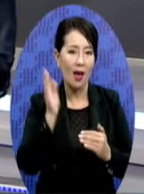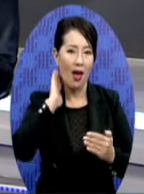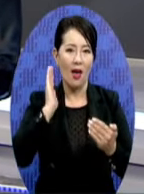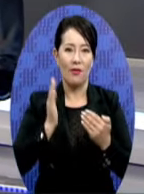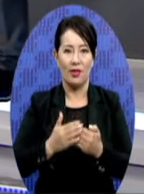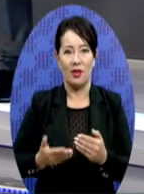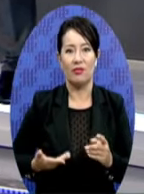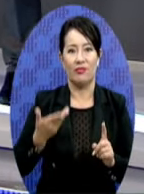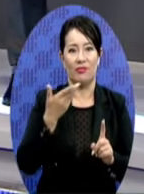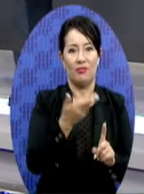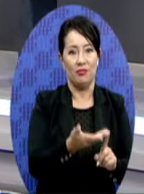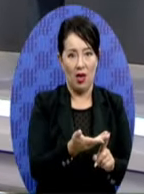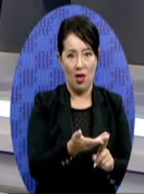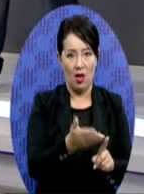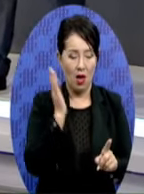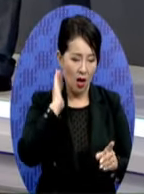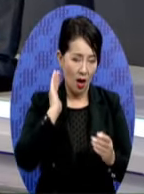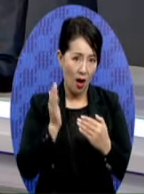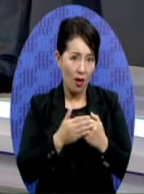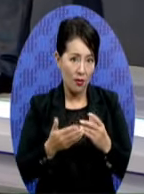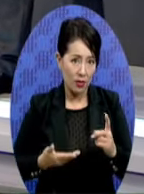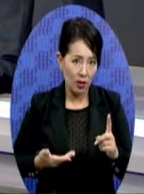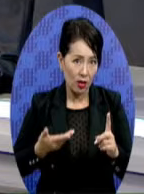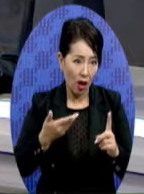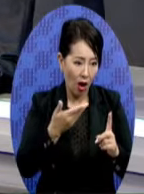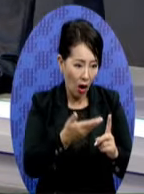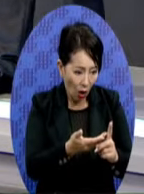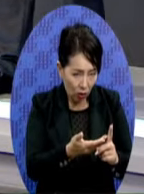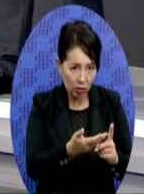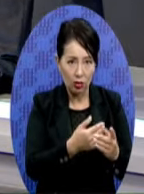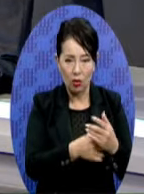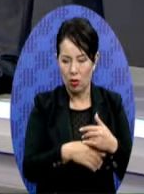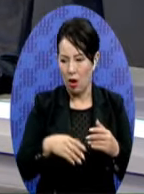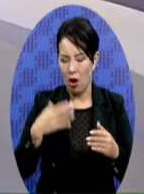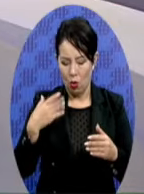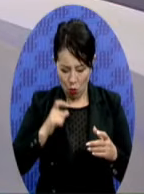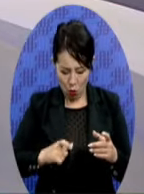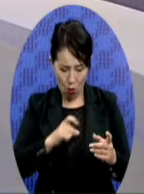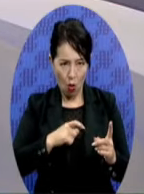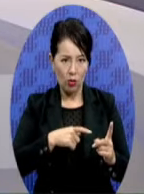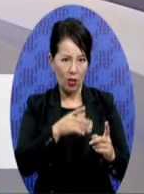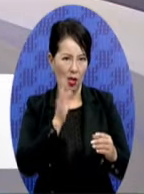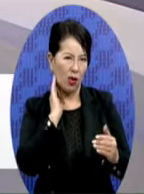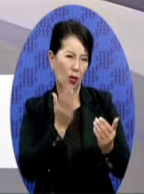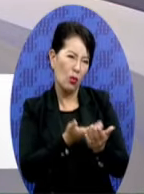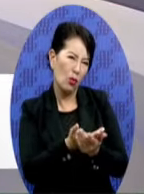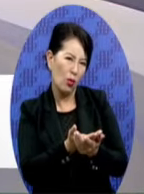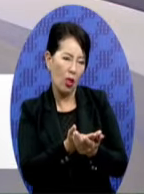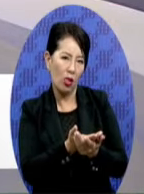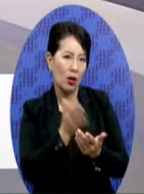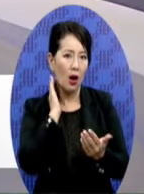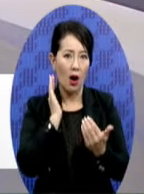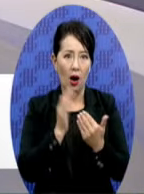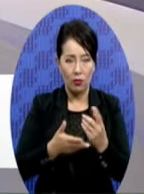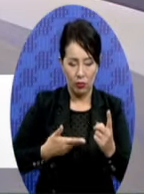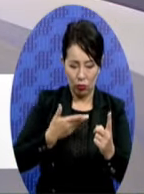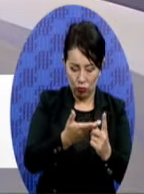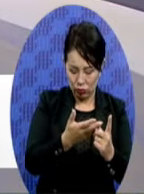тэмцэх газрынхан тухайн авилга өгсөн хүний өөрийнх нь мэдээллийн дагуу шалгаж тогтоосон байгаа. За энэ бол одоо ингээд яг